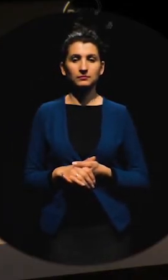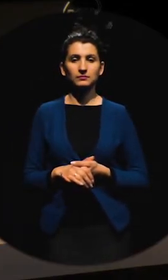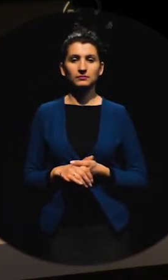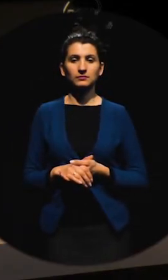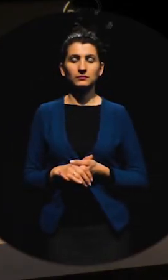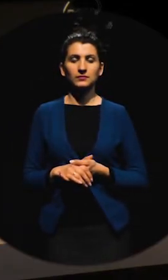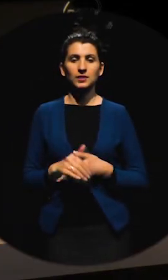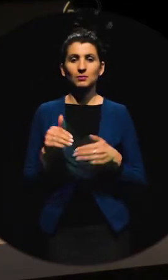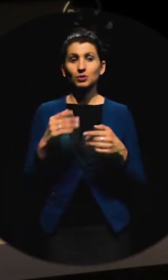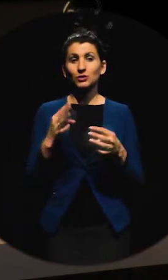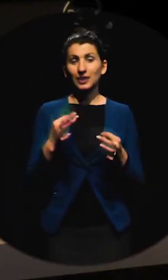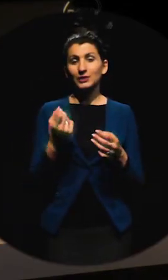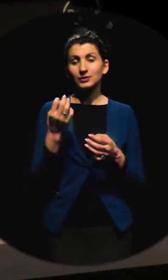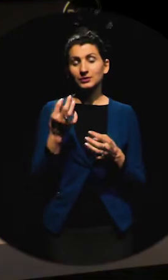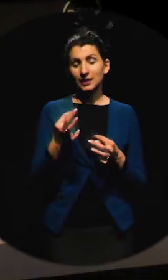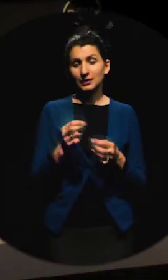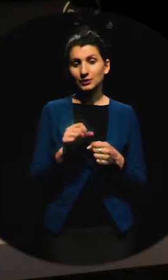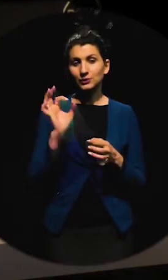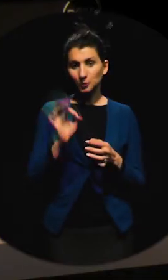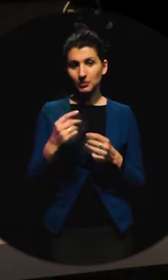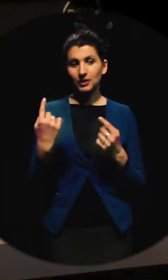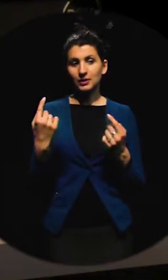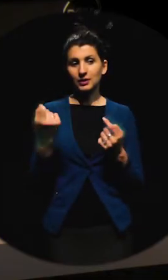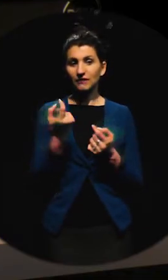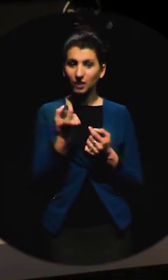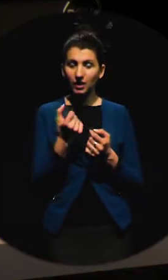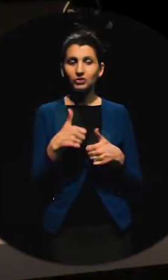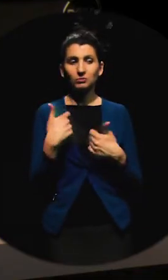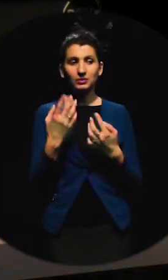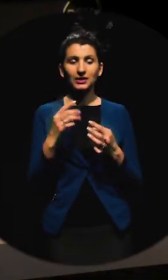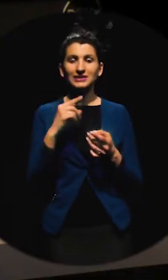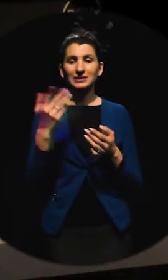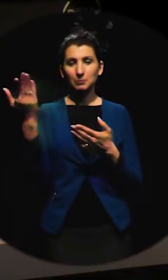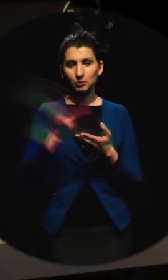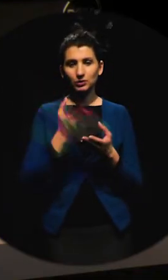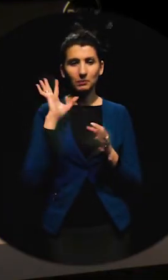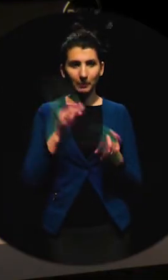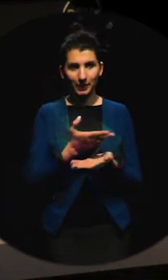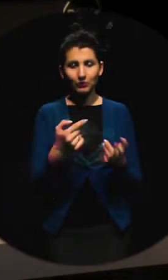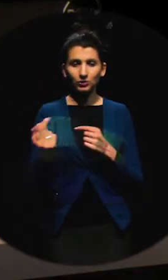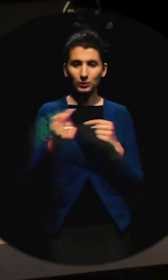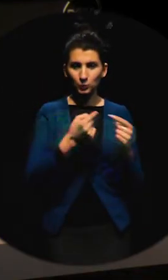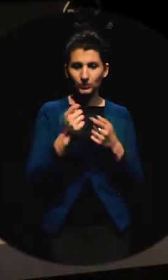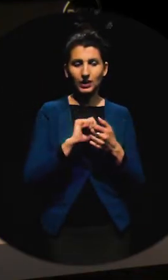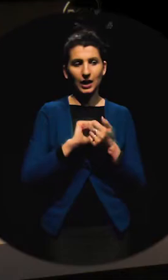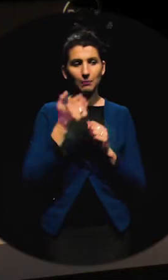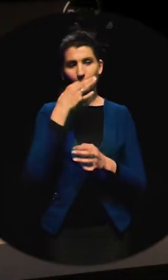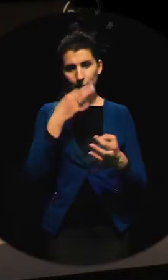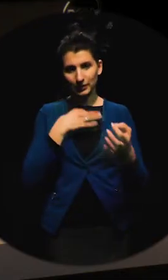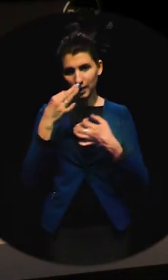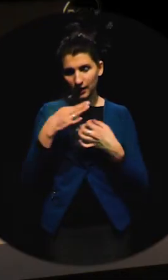Może to jest dobry moment, żeby też Państwa zaprosić do dyskusji, ewentualnie do zadawania pytań,